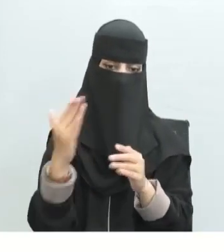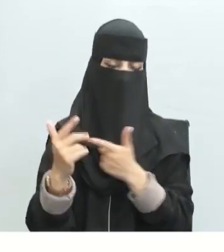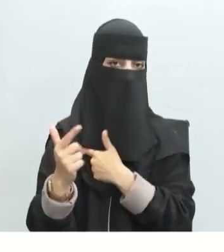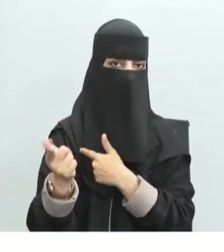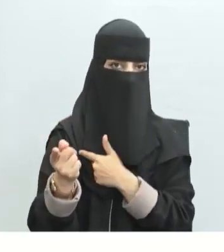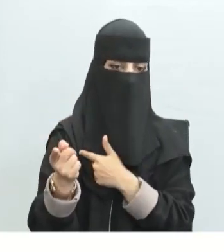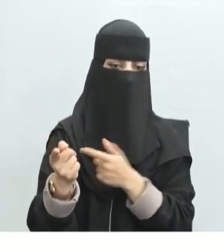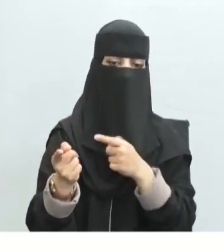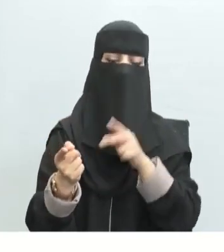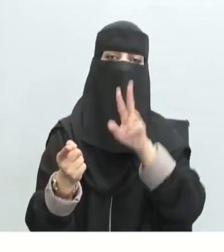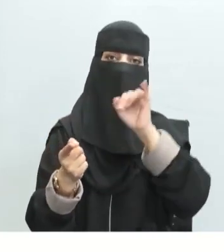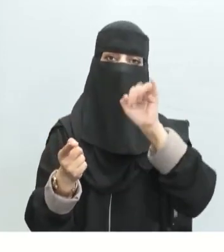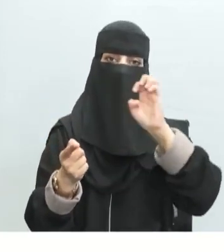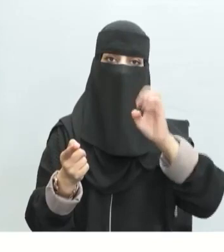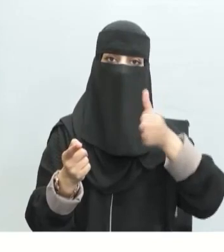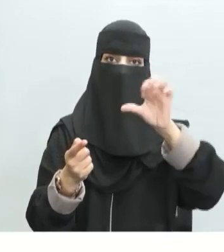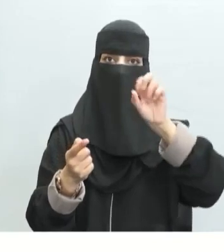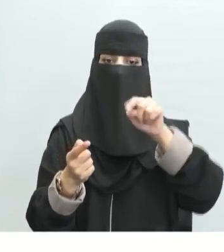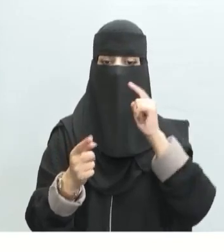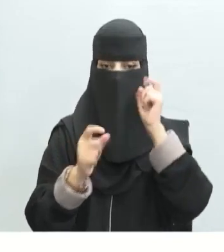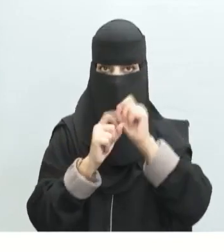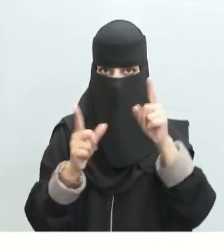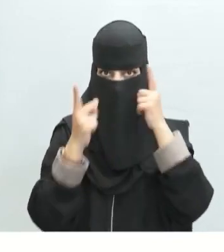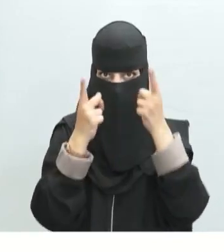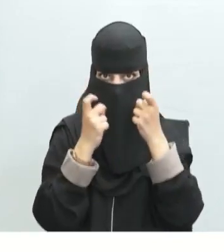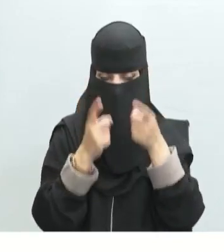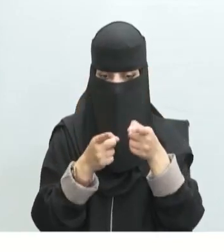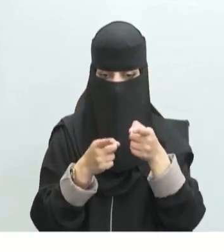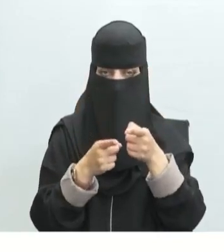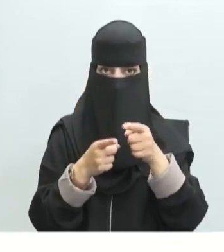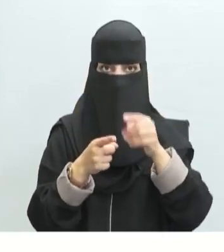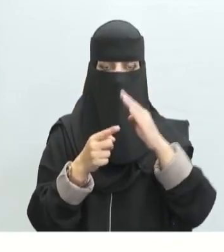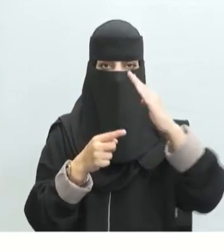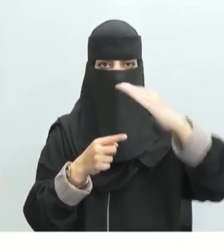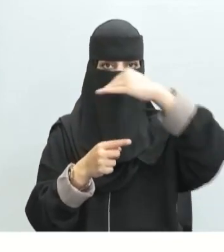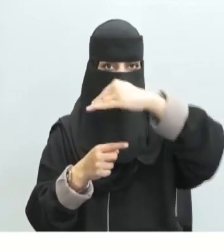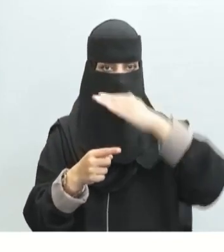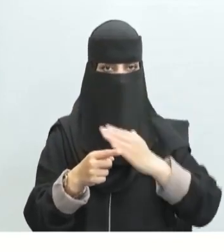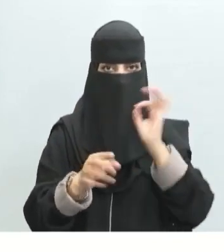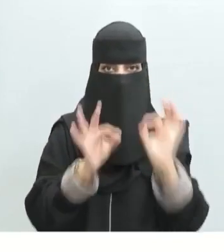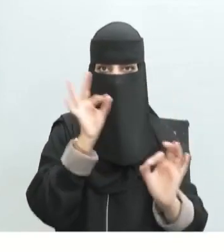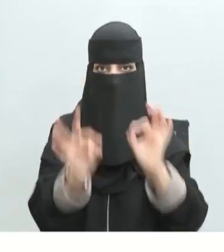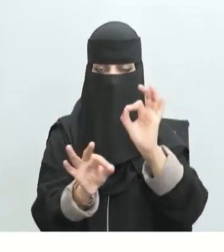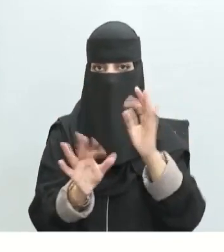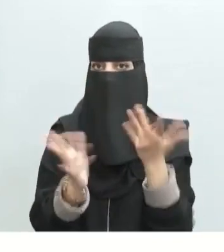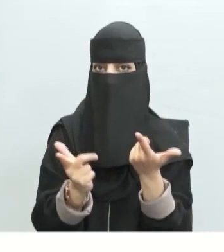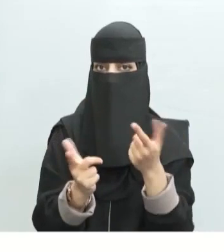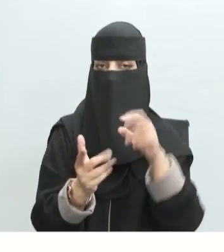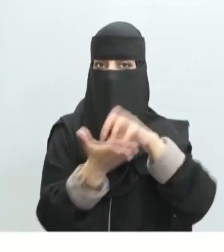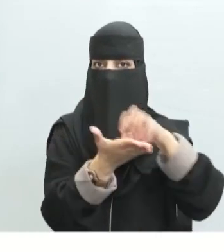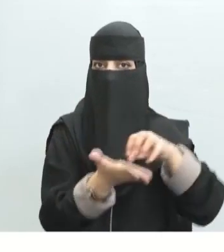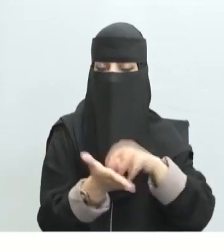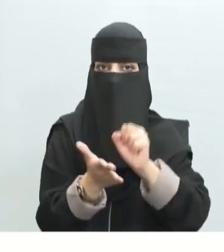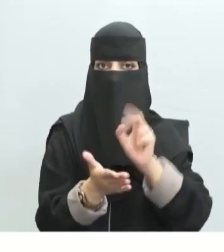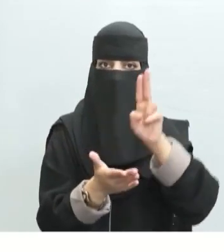الضلع المجاور بهذا الشكل فبالتالي جميع الاضلاع اللي عندي لازم احدد اين هو الوتر اين هو